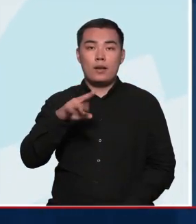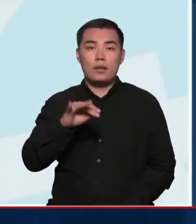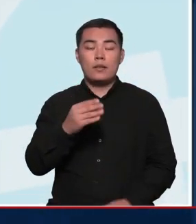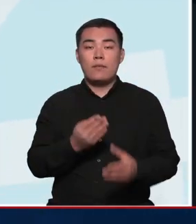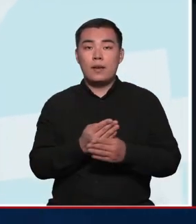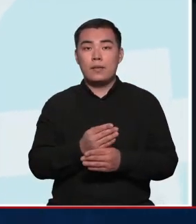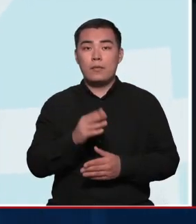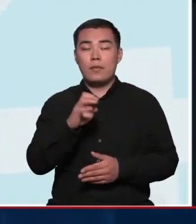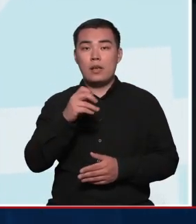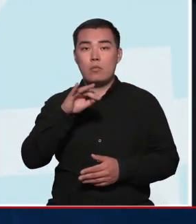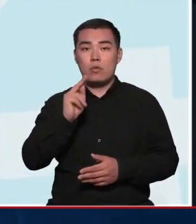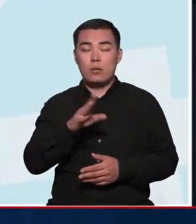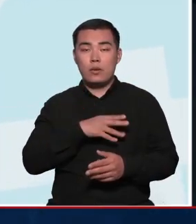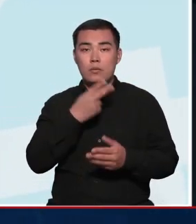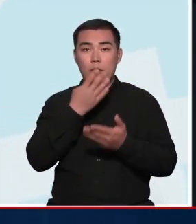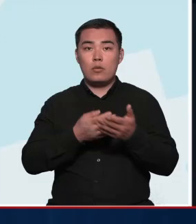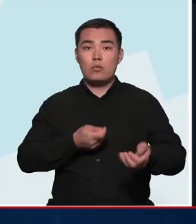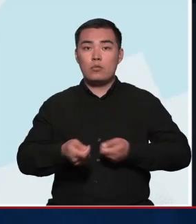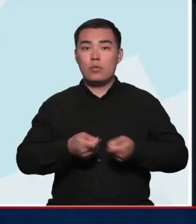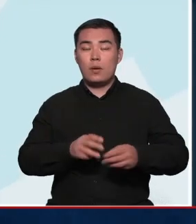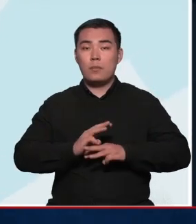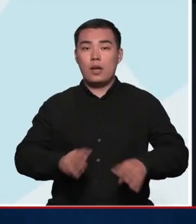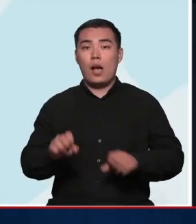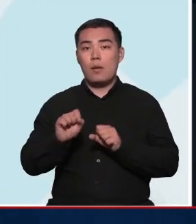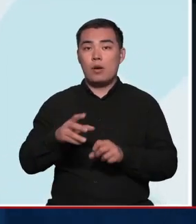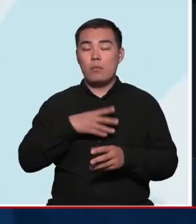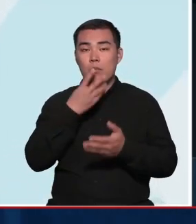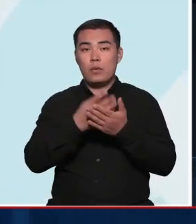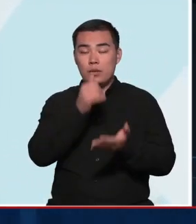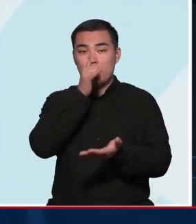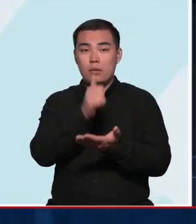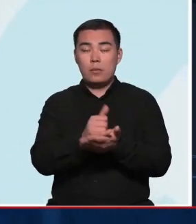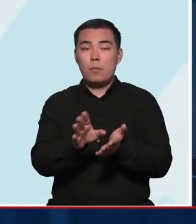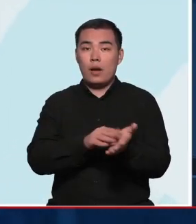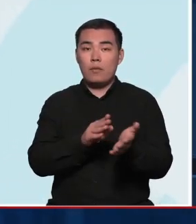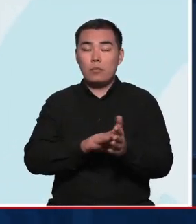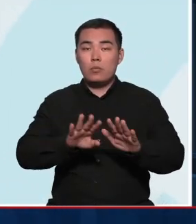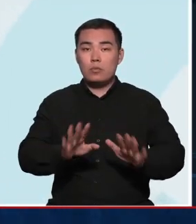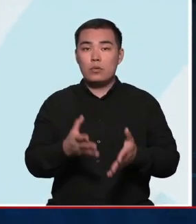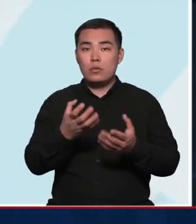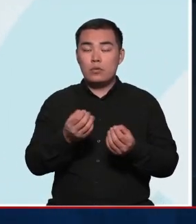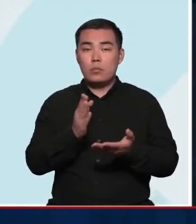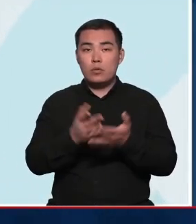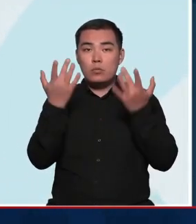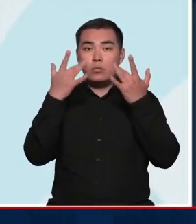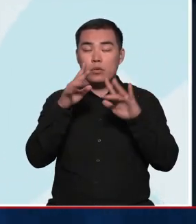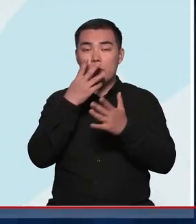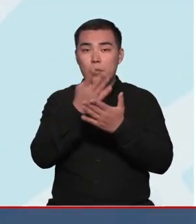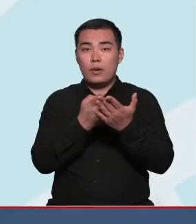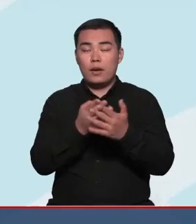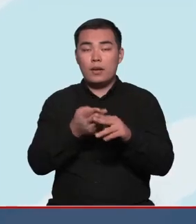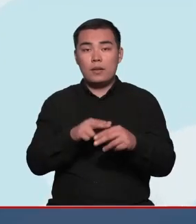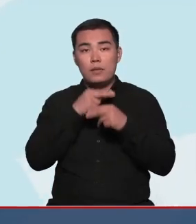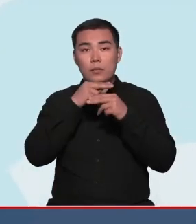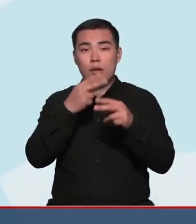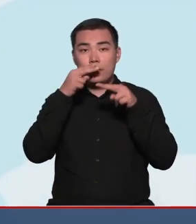Facebook он также написал что руководству Минобороны указано на недопустимость повторения подобных случаев Оно же должно взять